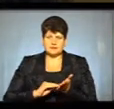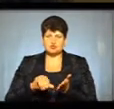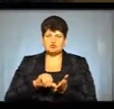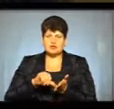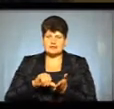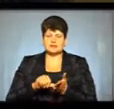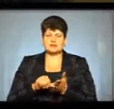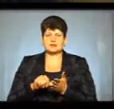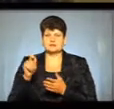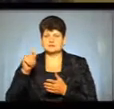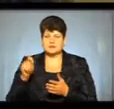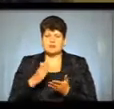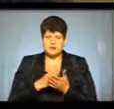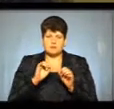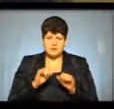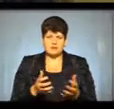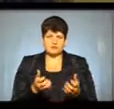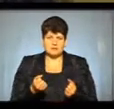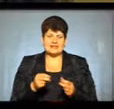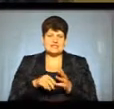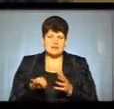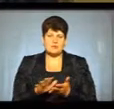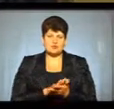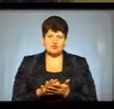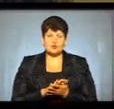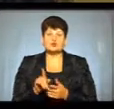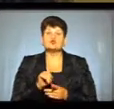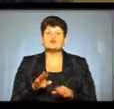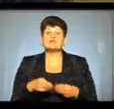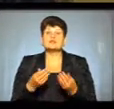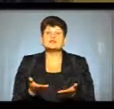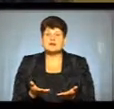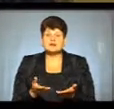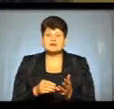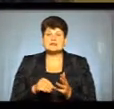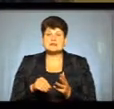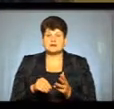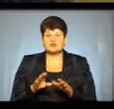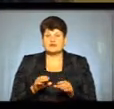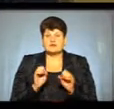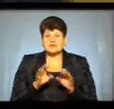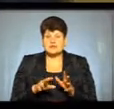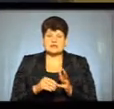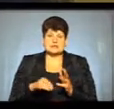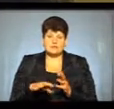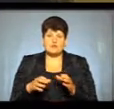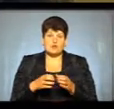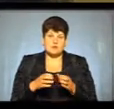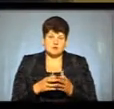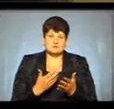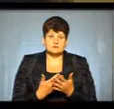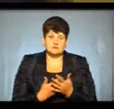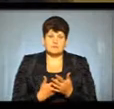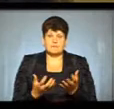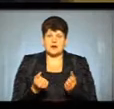право отримати землю безкоштовно. Якщо ви віддасте землю в громади чи в села, наприклад, беремо ближні